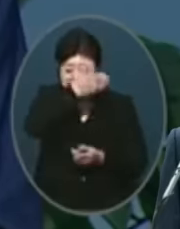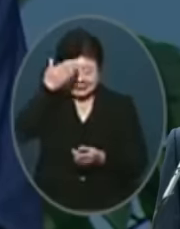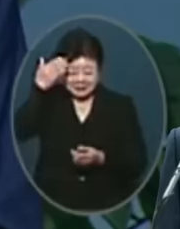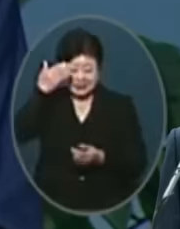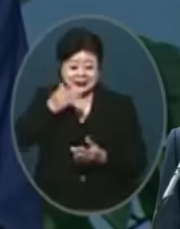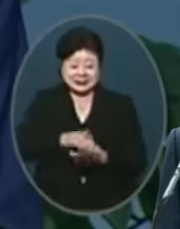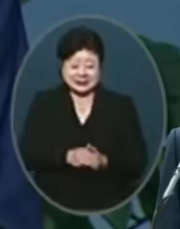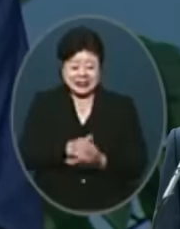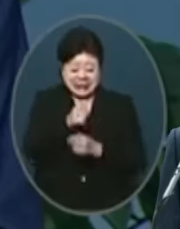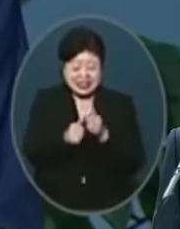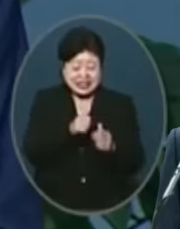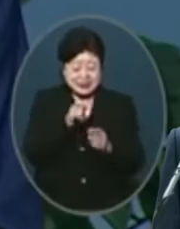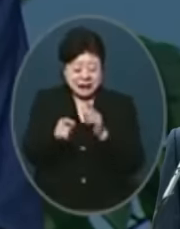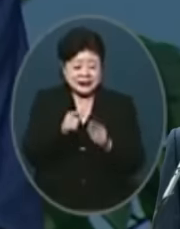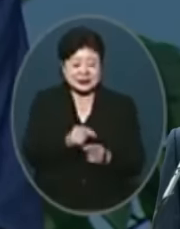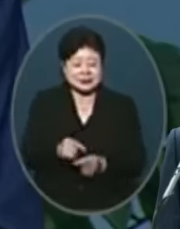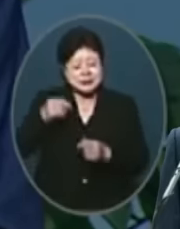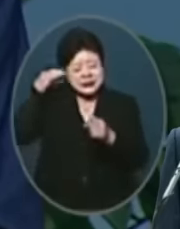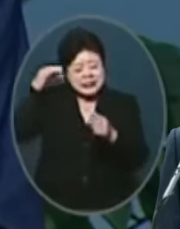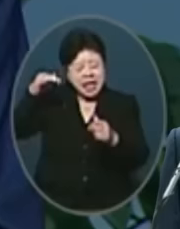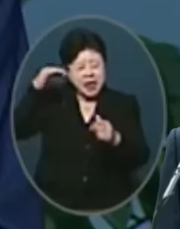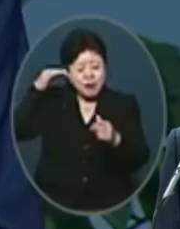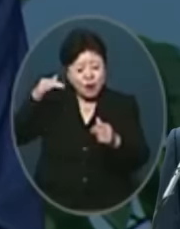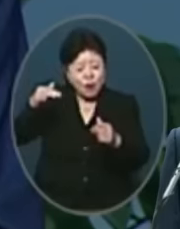청소년들이 하나님 말씀을 사모하고